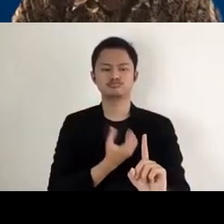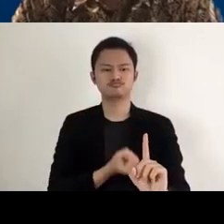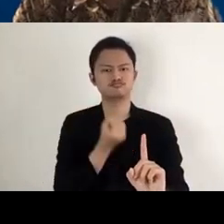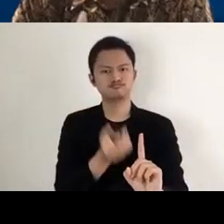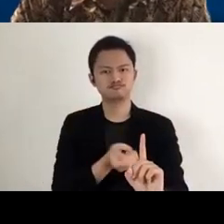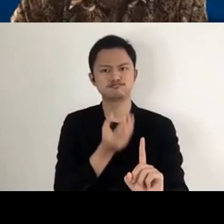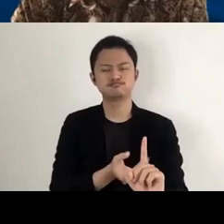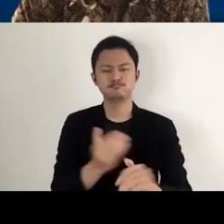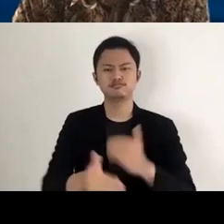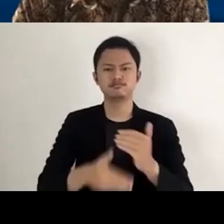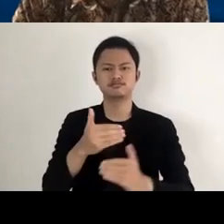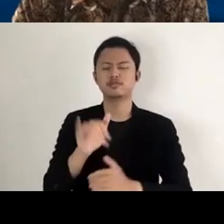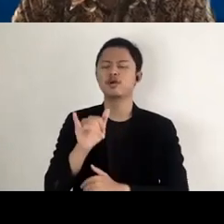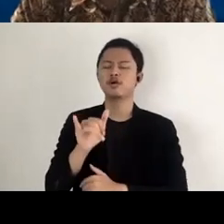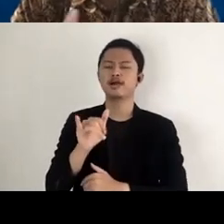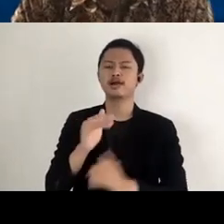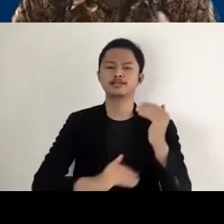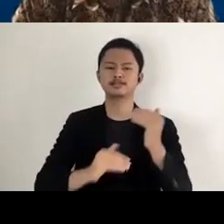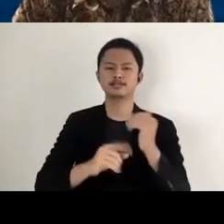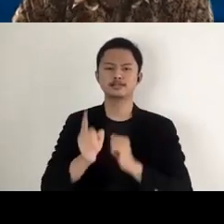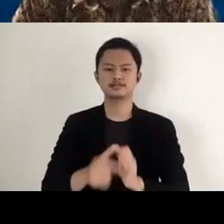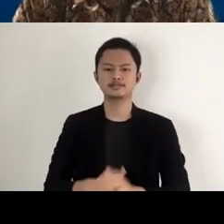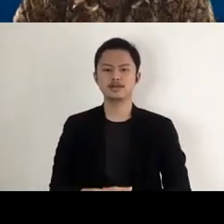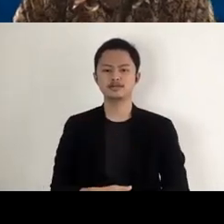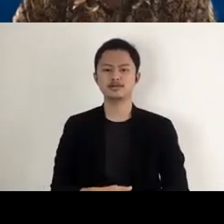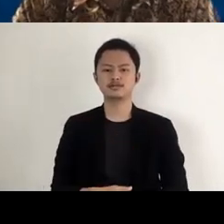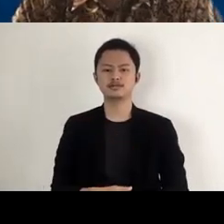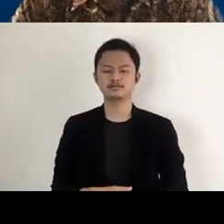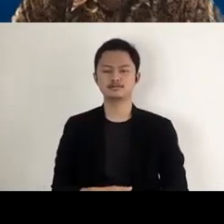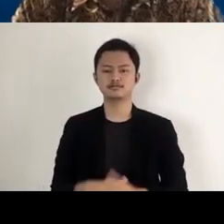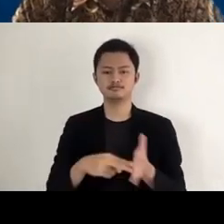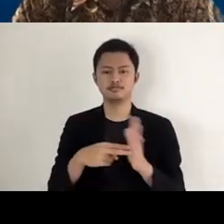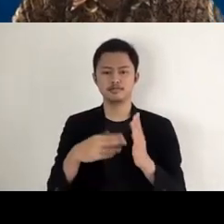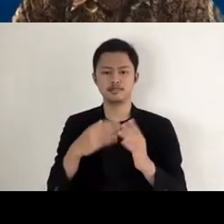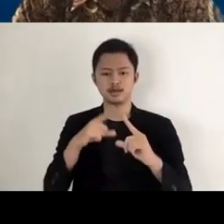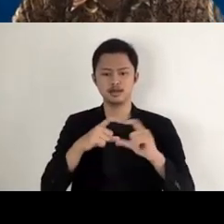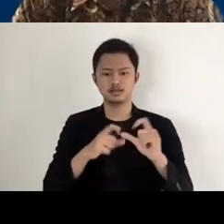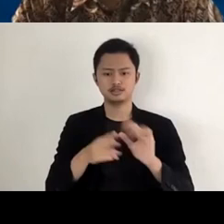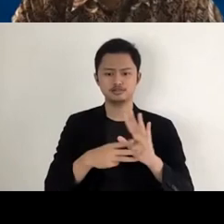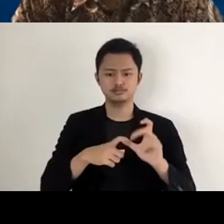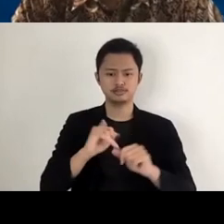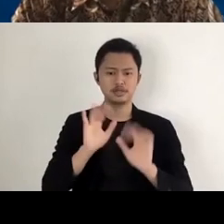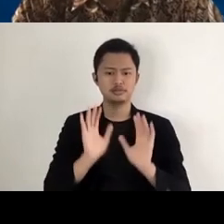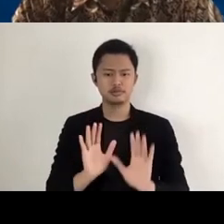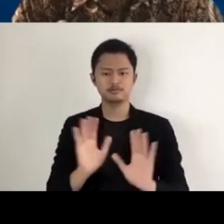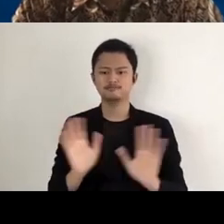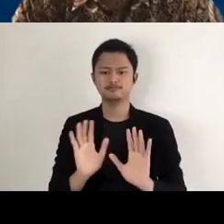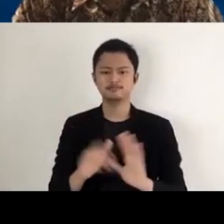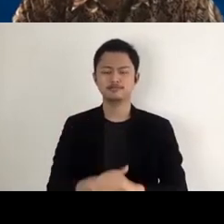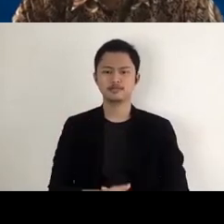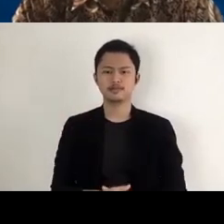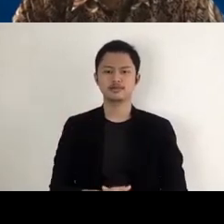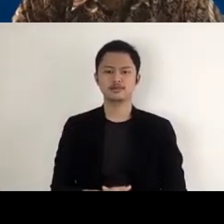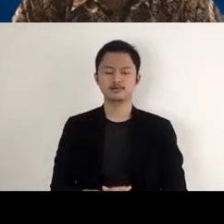mengetahui ada dasarnya nih Itu bukan berdasarkan asumsi eh dan apa